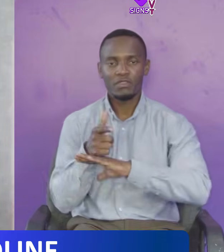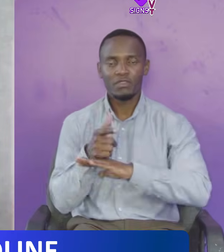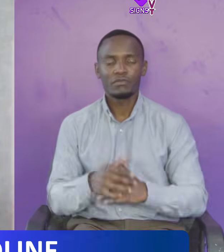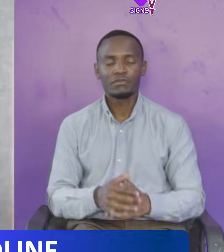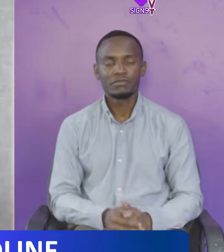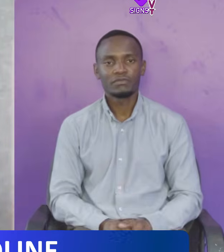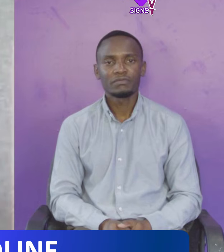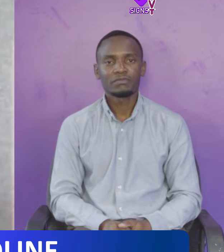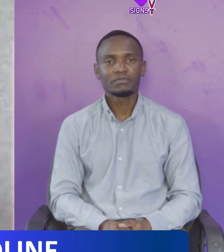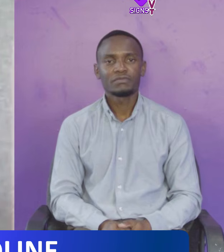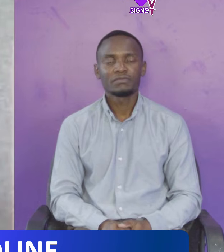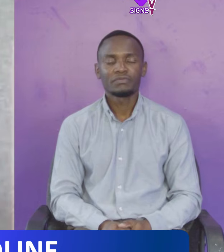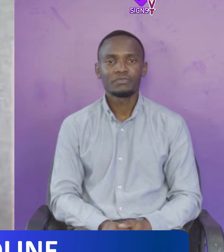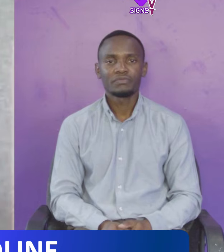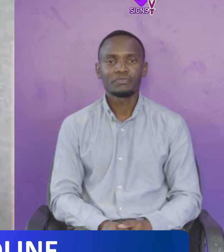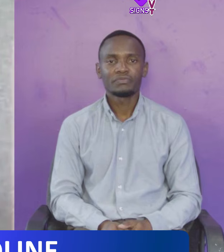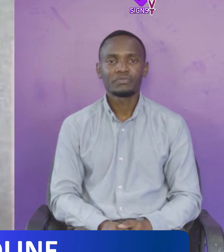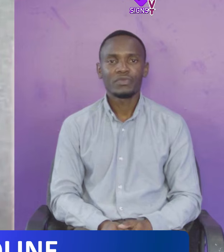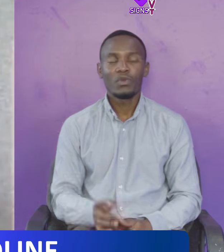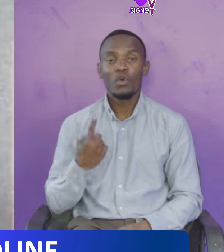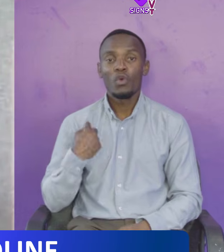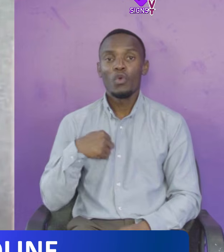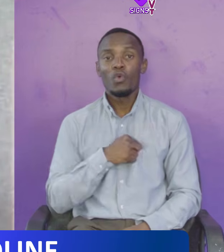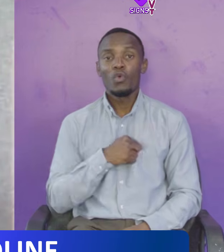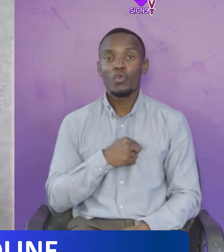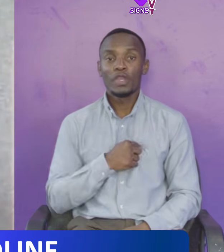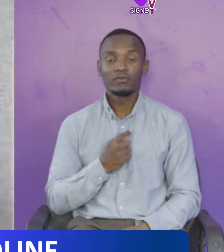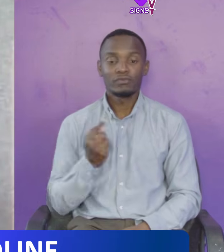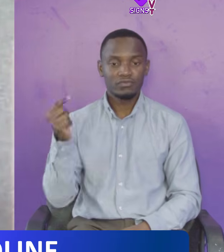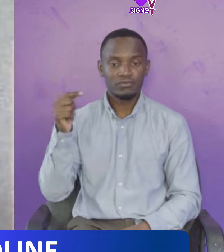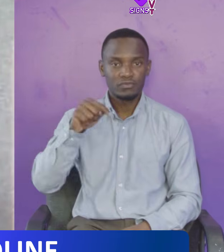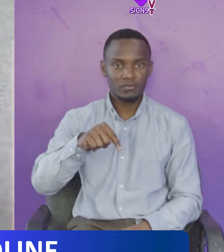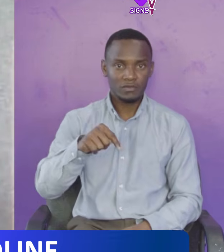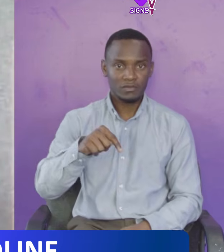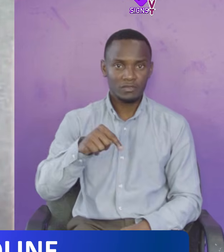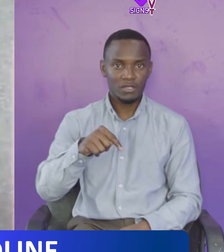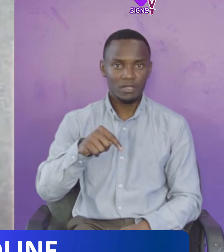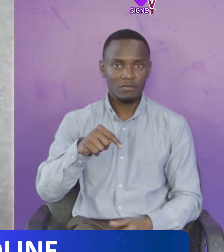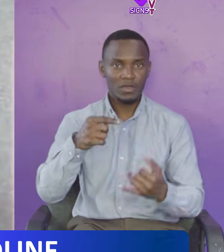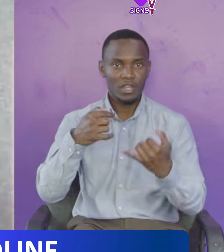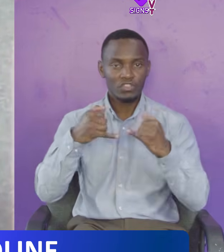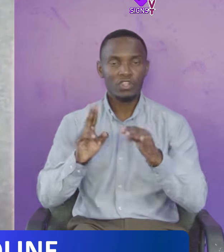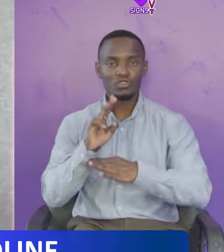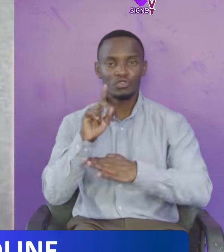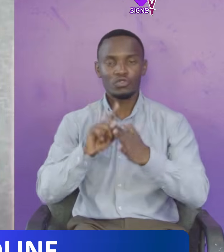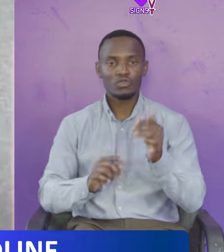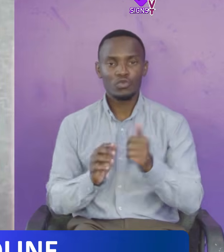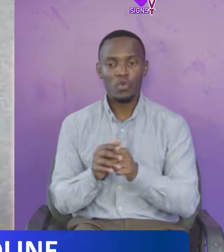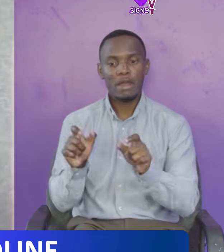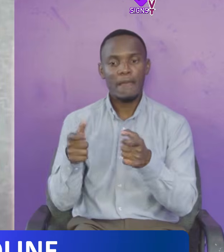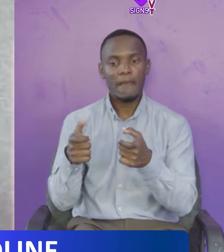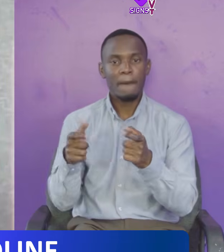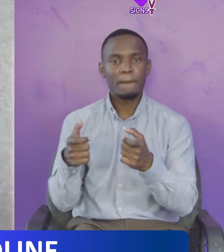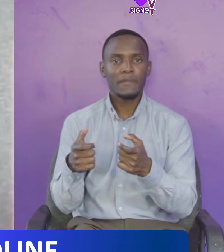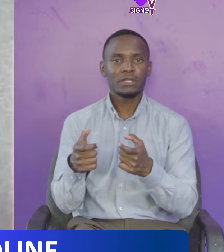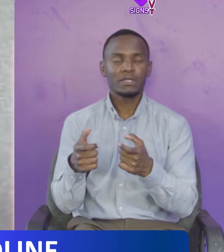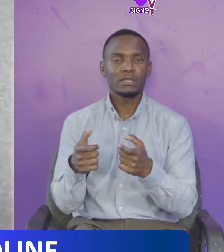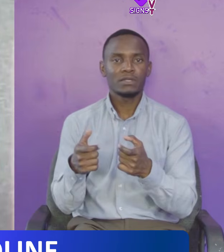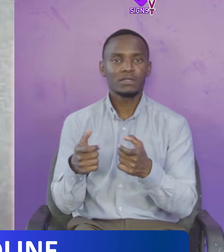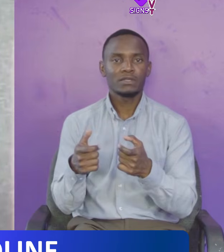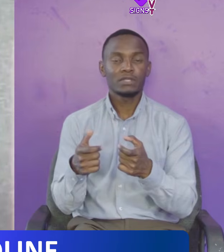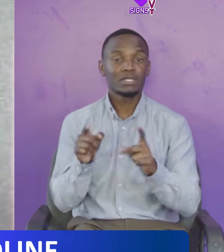Nimewaita hapa kujaribu kutumia vyombo vyenu vya habari kuwaambia Watanzania maandamano